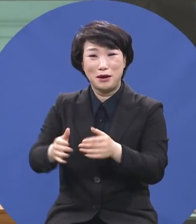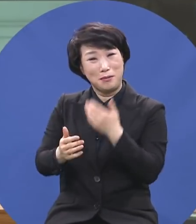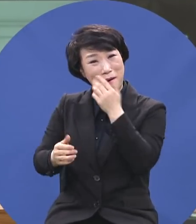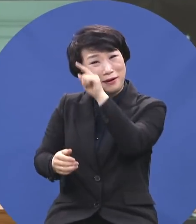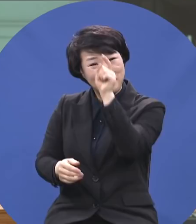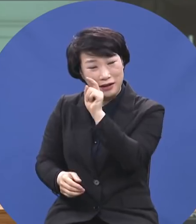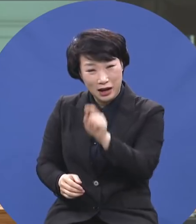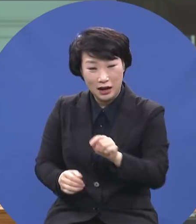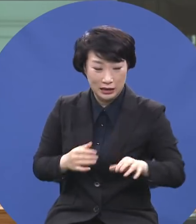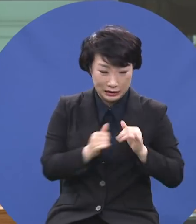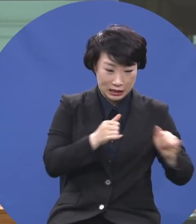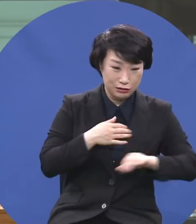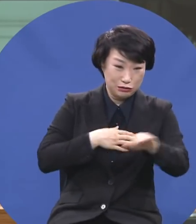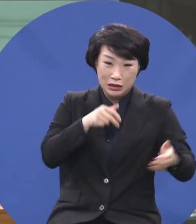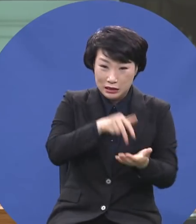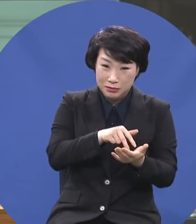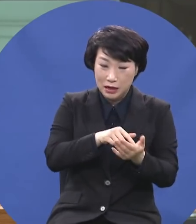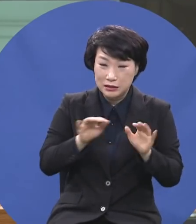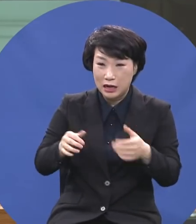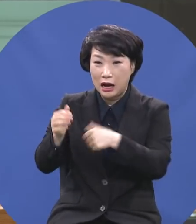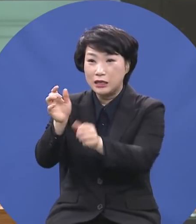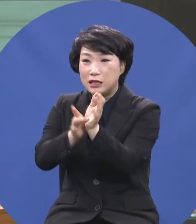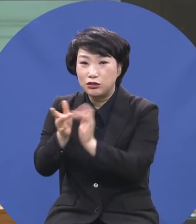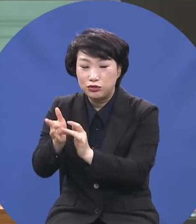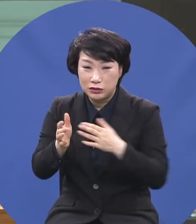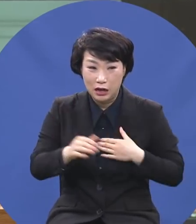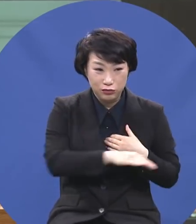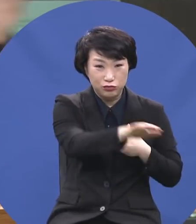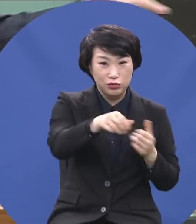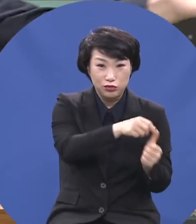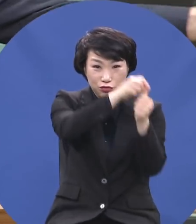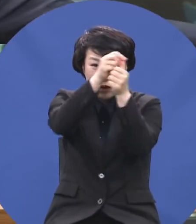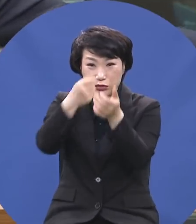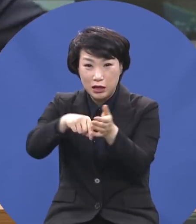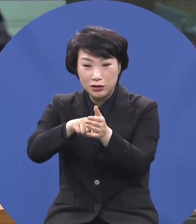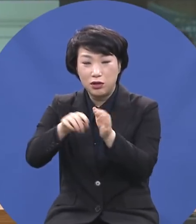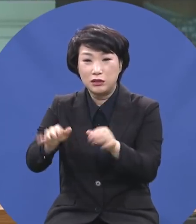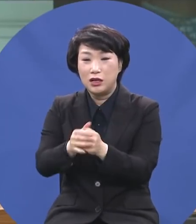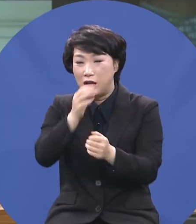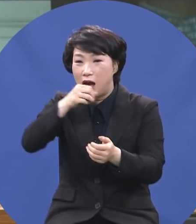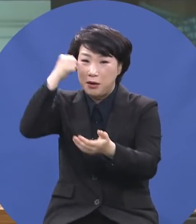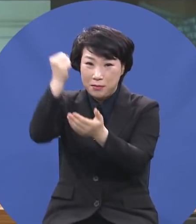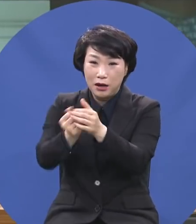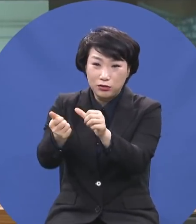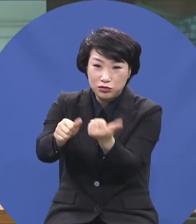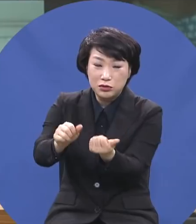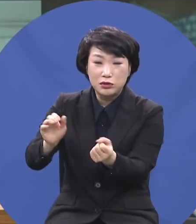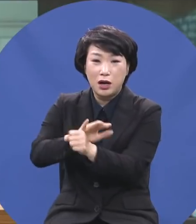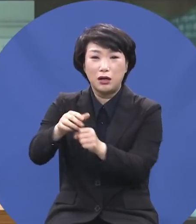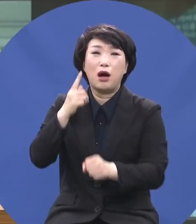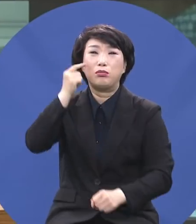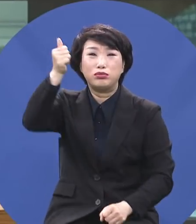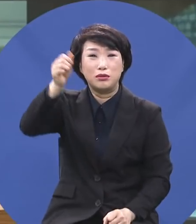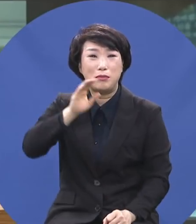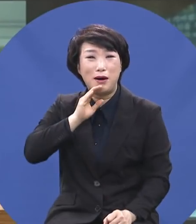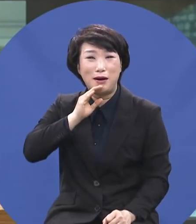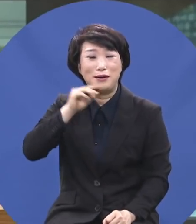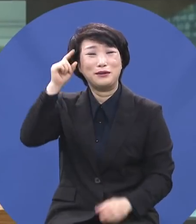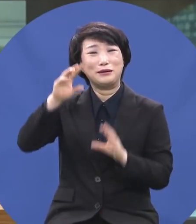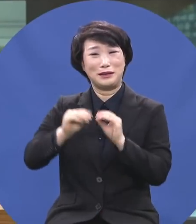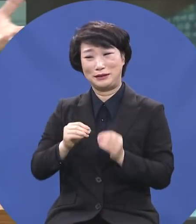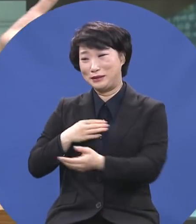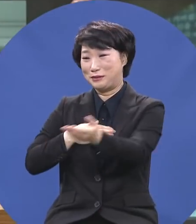우리를 위해 아들을 죽이는 이런 사랑의 아버지가 어딨나? 동의하시면 아멘 합시다. 이